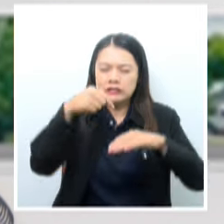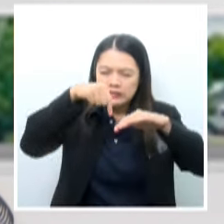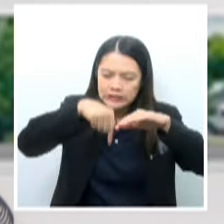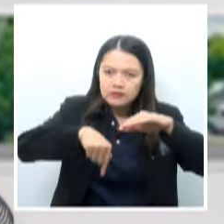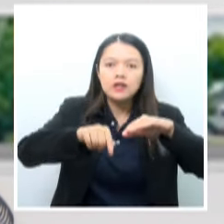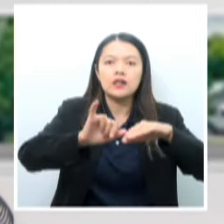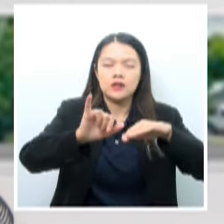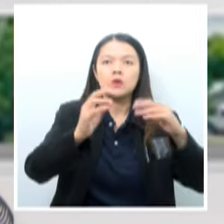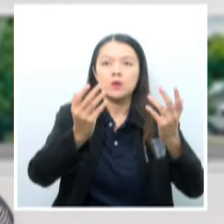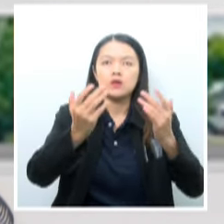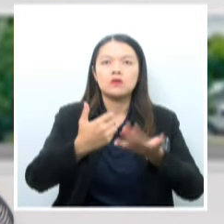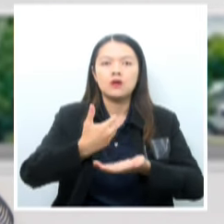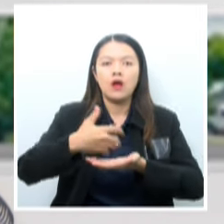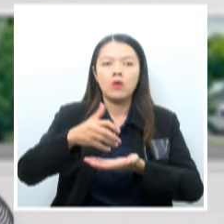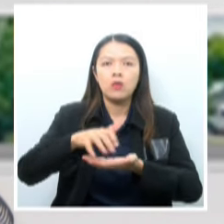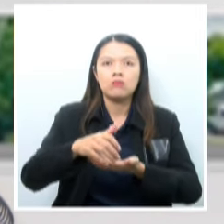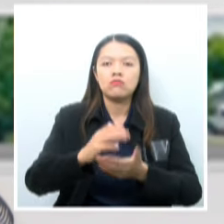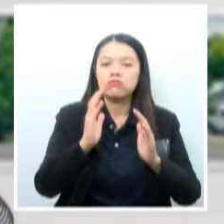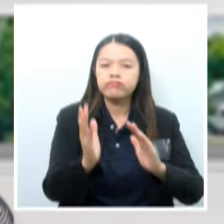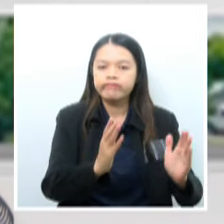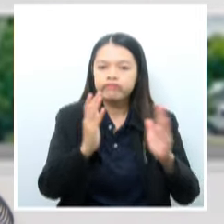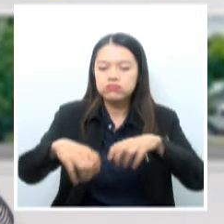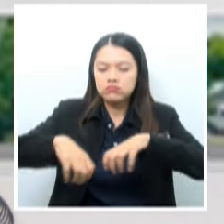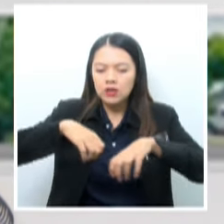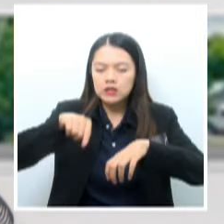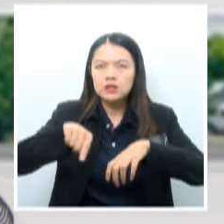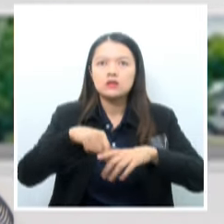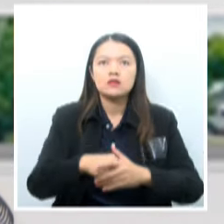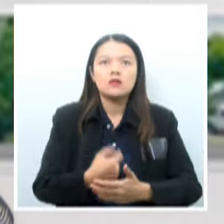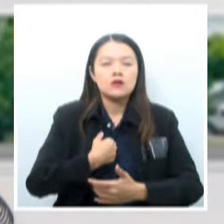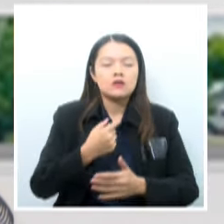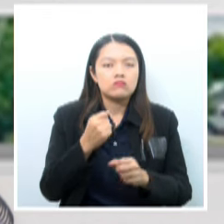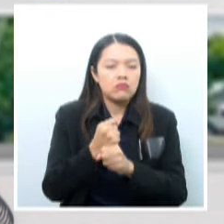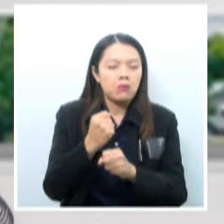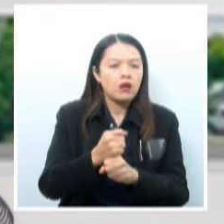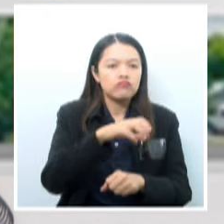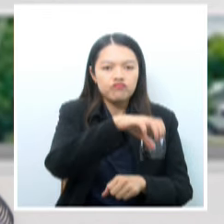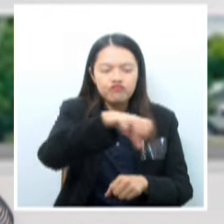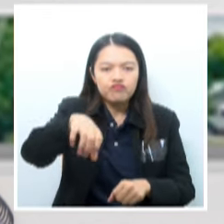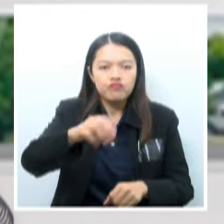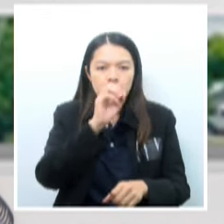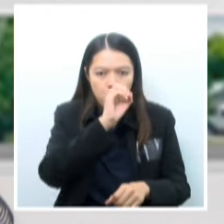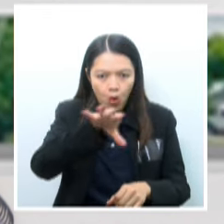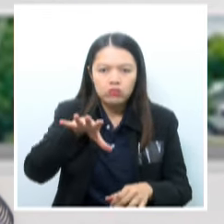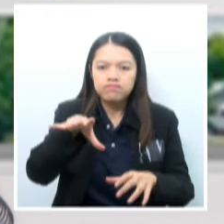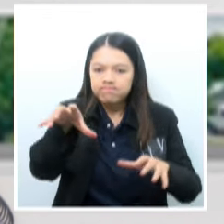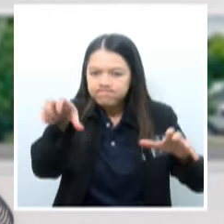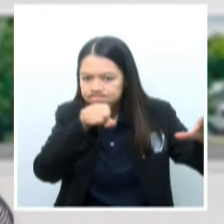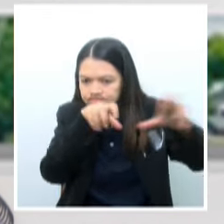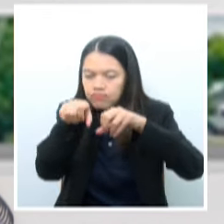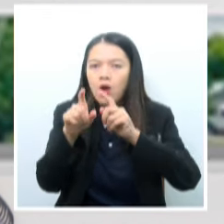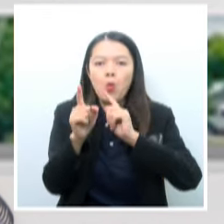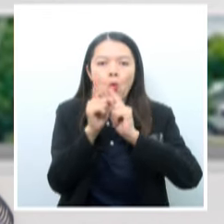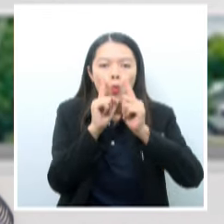านะครับทั้งกระบวนการเนี้ยเราให้สำนักทุกสำนักได้มาคุยกันแล้วก็แค่เดีย